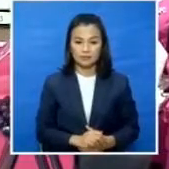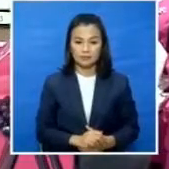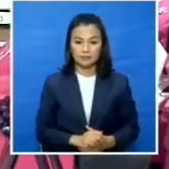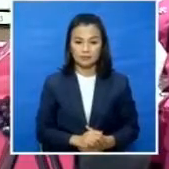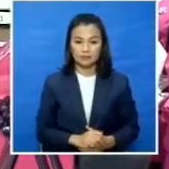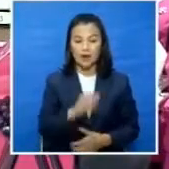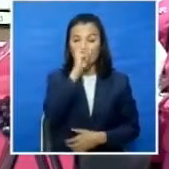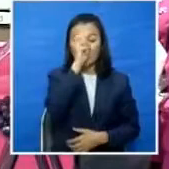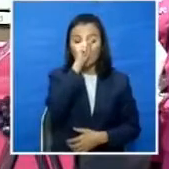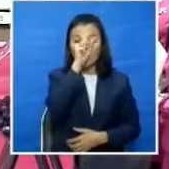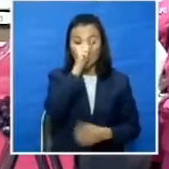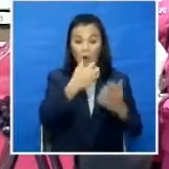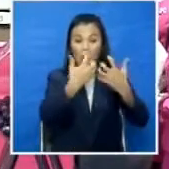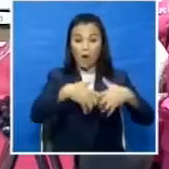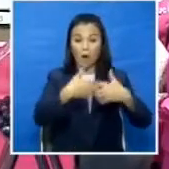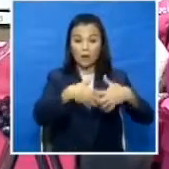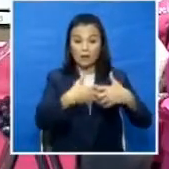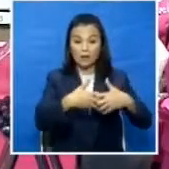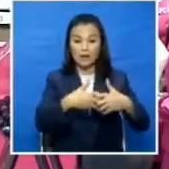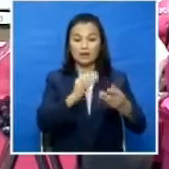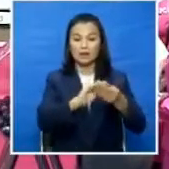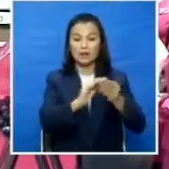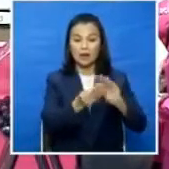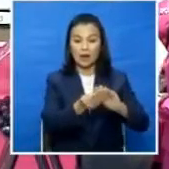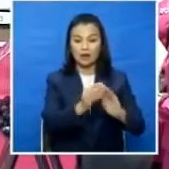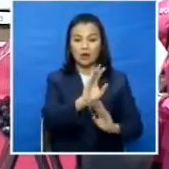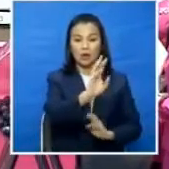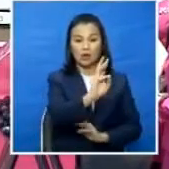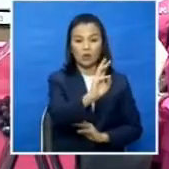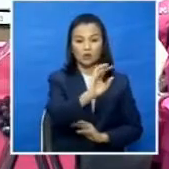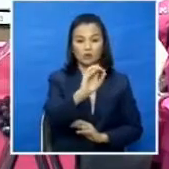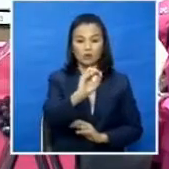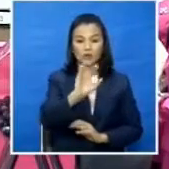ทดลองเครื่องหมุน1ครั้งเลขที่ออก